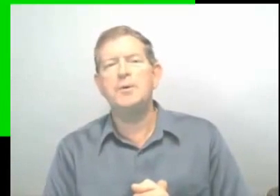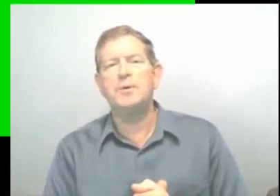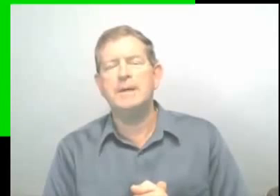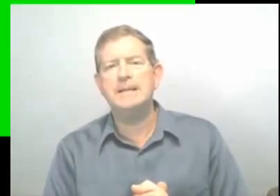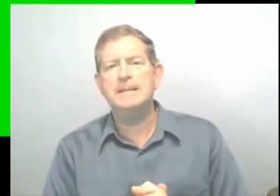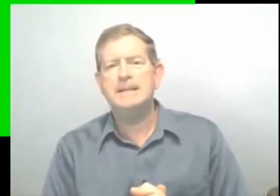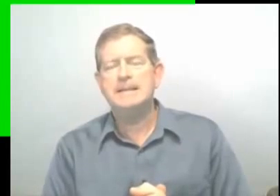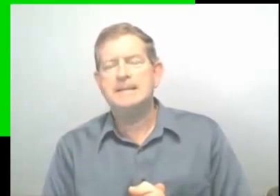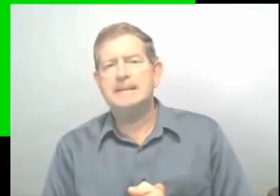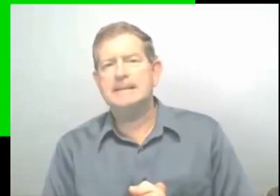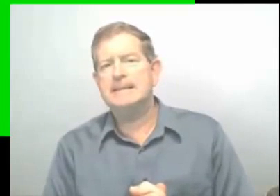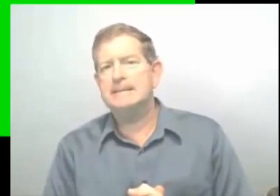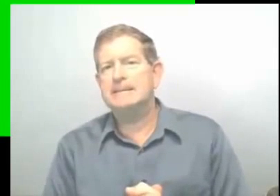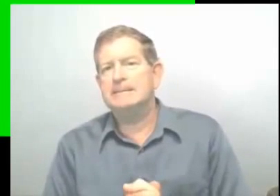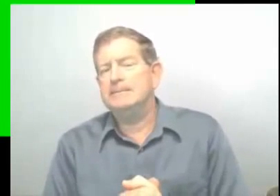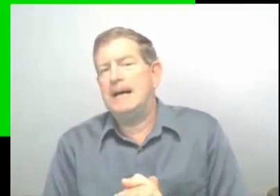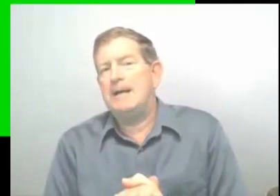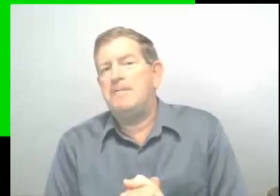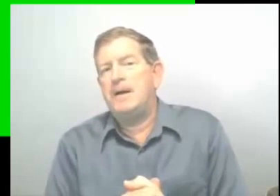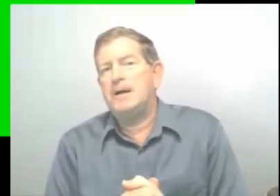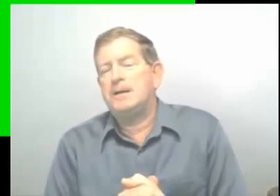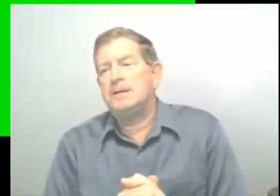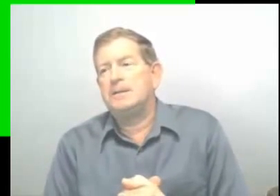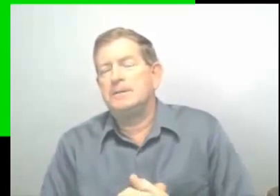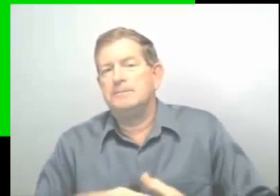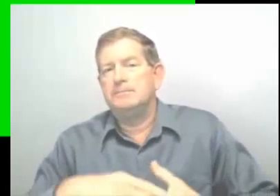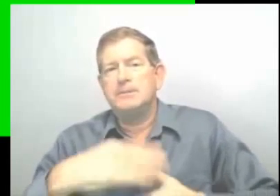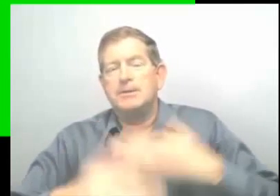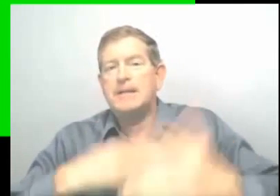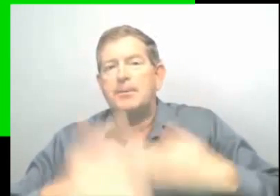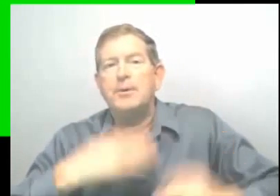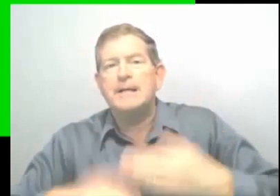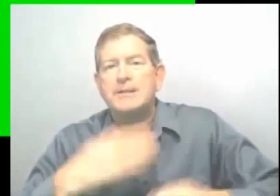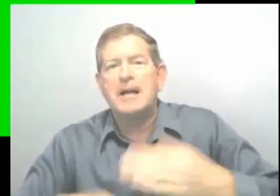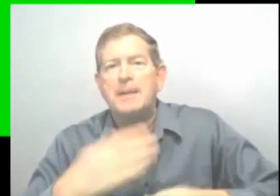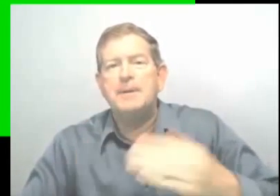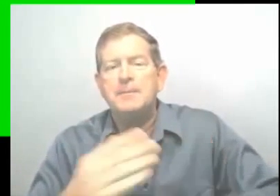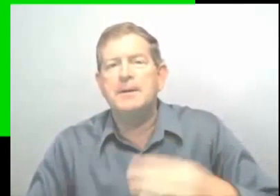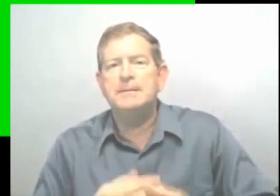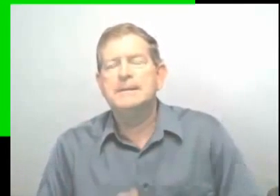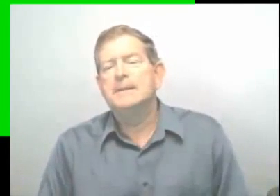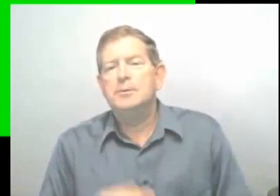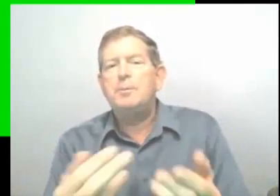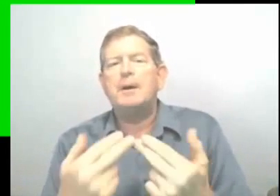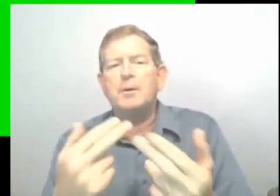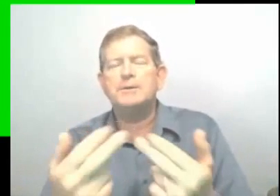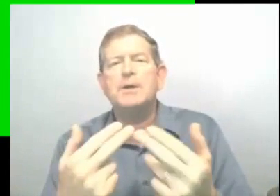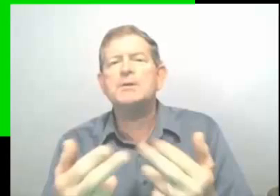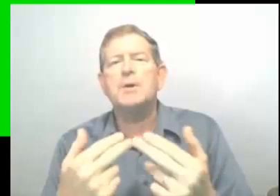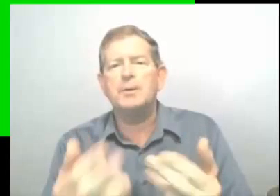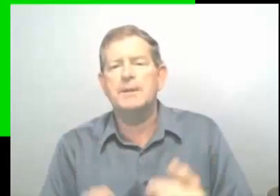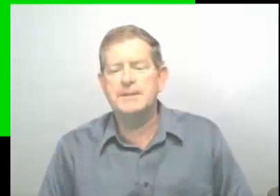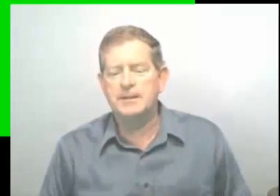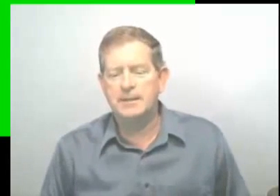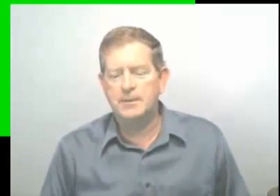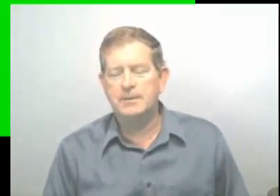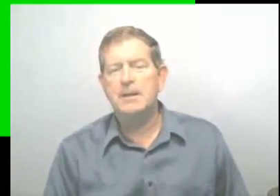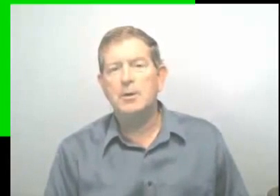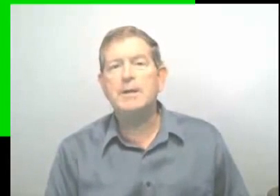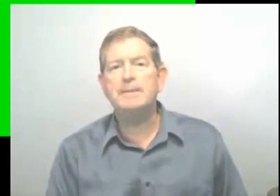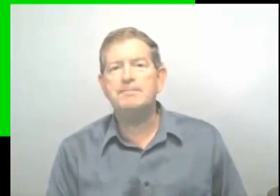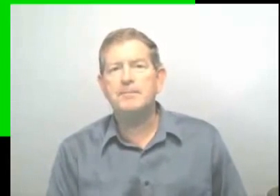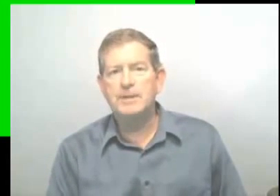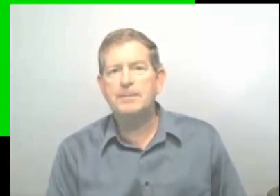dirai le numéro, hein. À la fin, quand ça progresse très rapidement, nous parlerons ensemble,